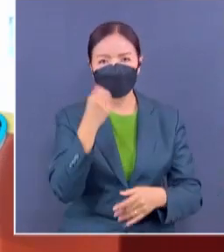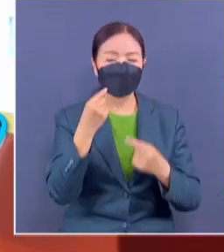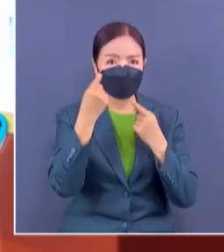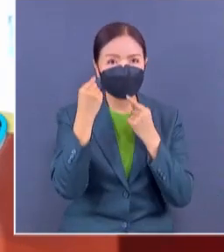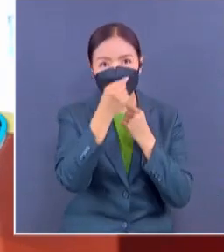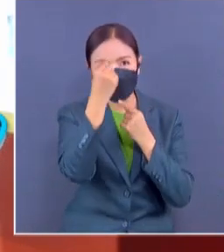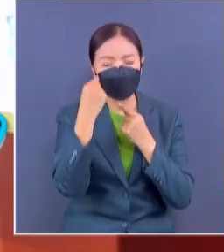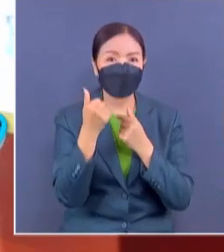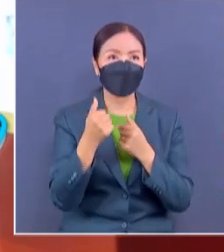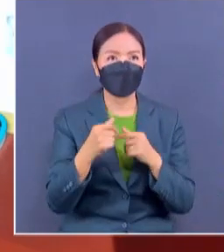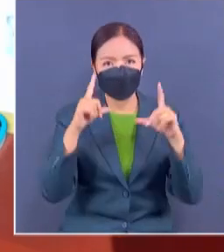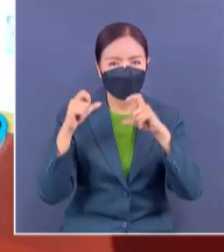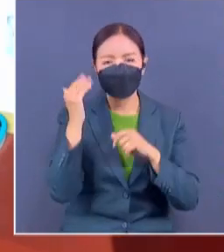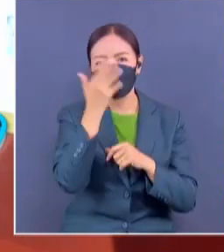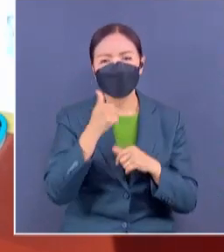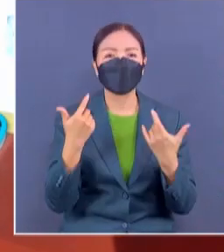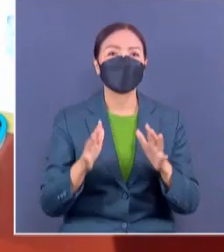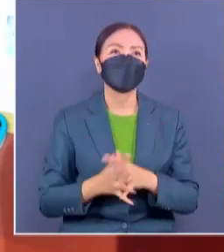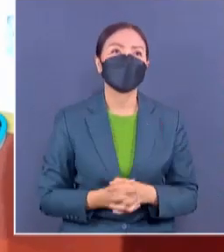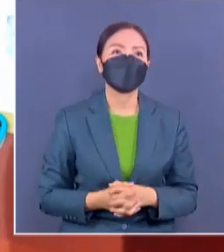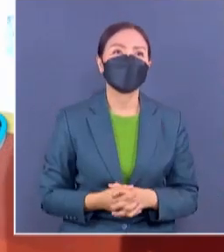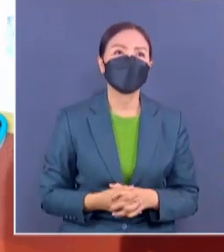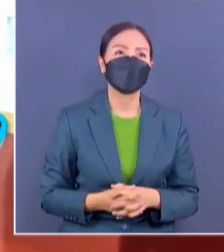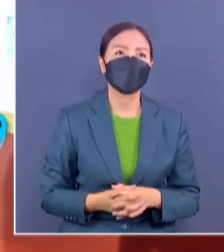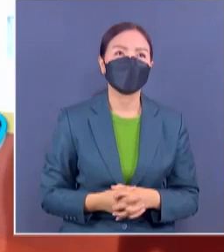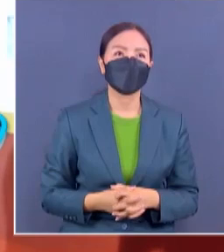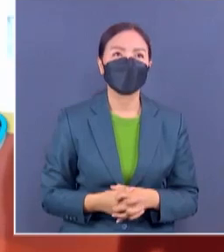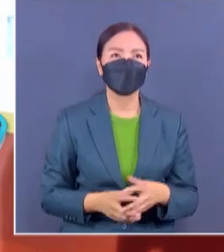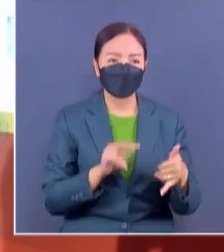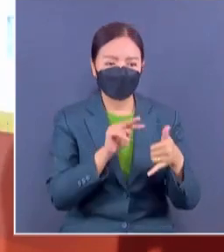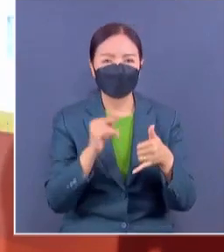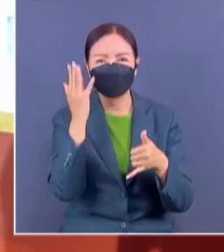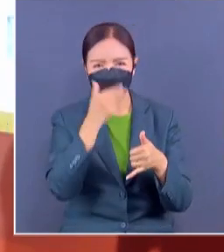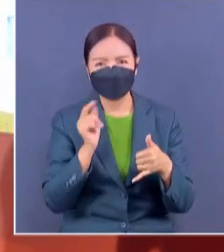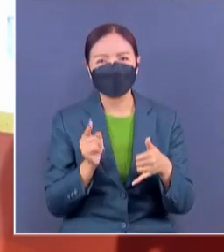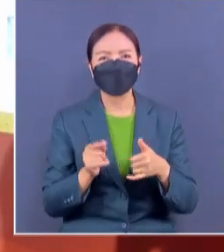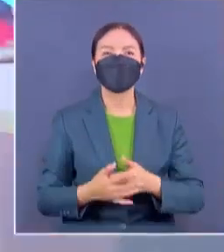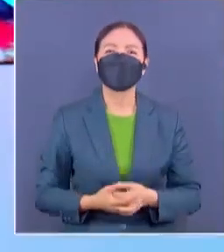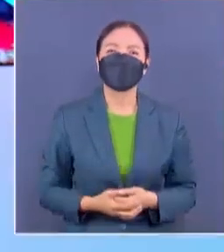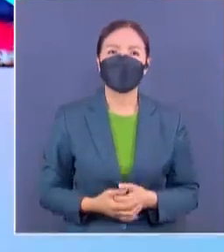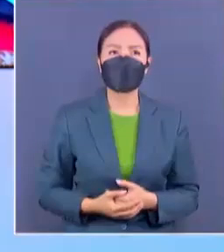แล้วก็ตัวเขาเองก็ถ่ายรูปมาสวยมากอยู่แล้วครับแต่ละรูปก็คือดูแล้วก็แบบเหมือนมันสวยจริงๆครับ